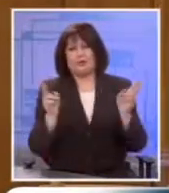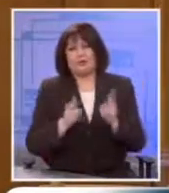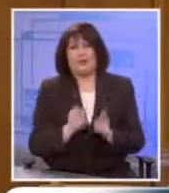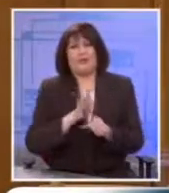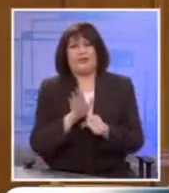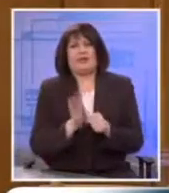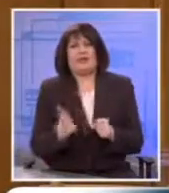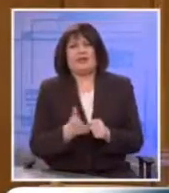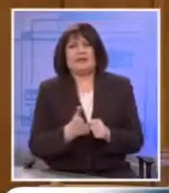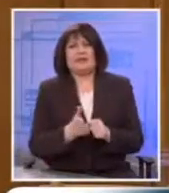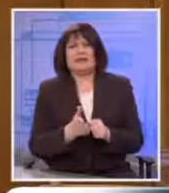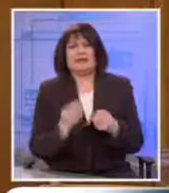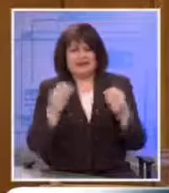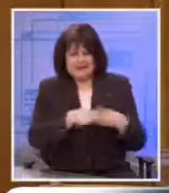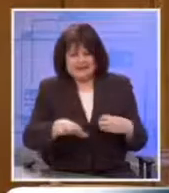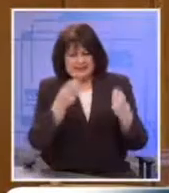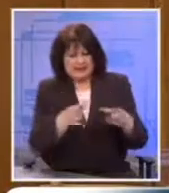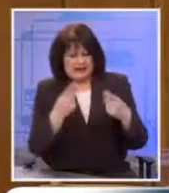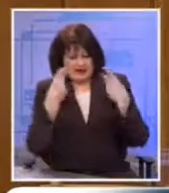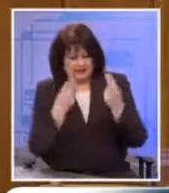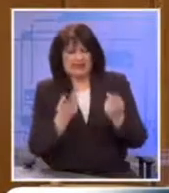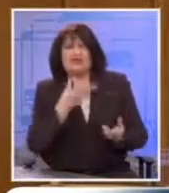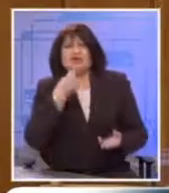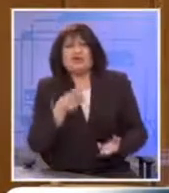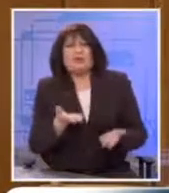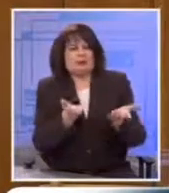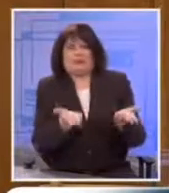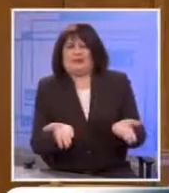θα έχει φρίξει με τις συνθήκες που ζουν οι άνθρωποι εκεί, θα έχει ντραπεί.